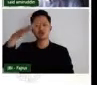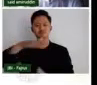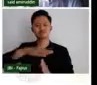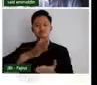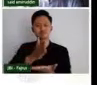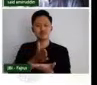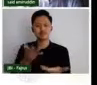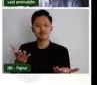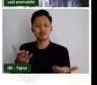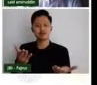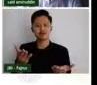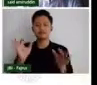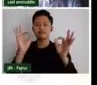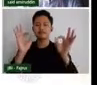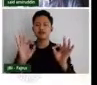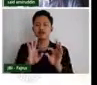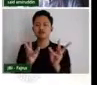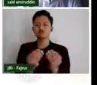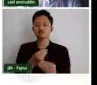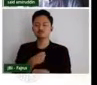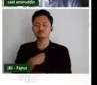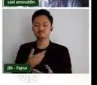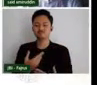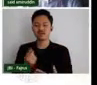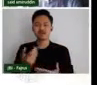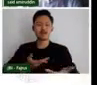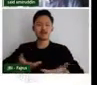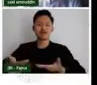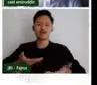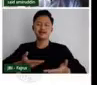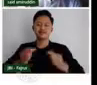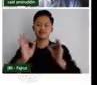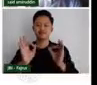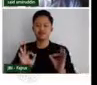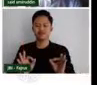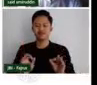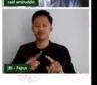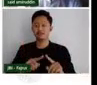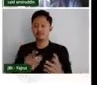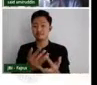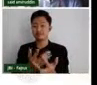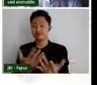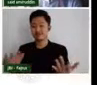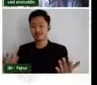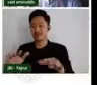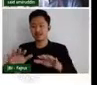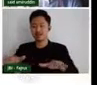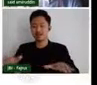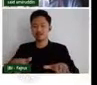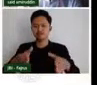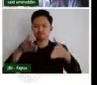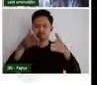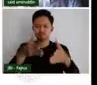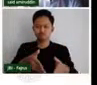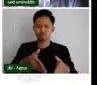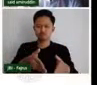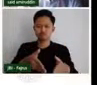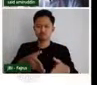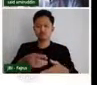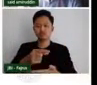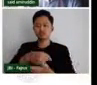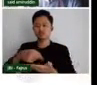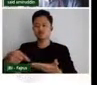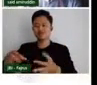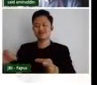saya maksud di sini adalah suatu layanan pendidikan yang masyarakat anak berkebutuhan khusus belajar di sekolah-sekolah terdekat di